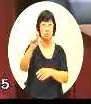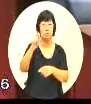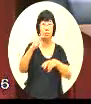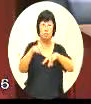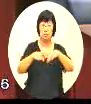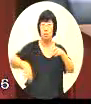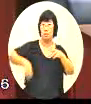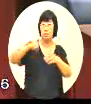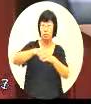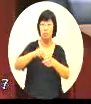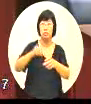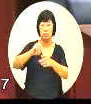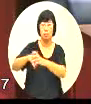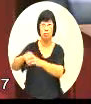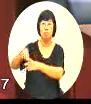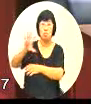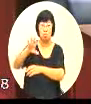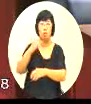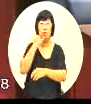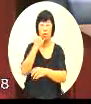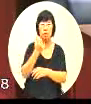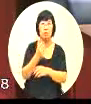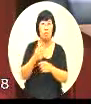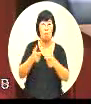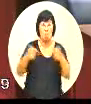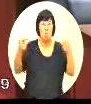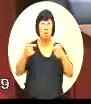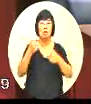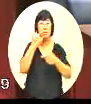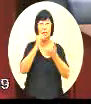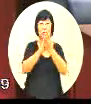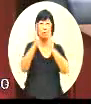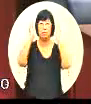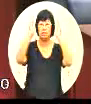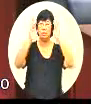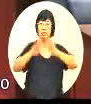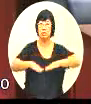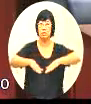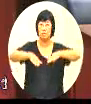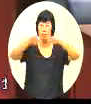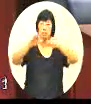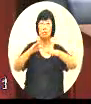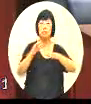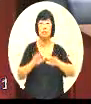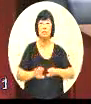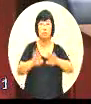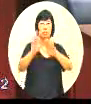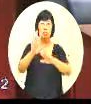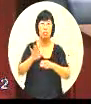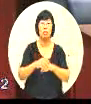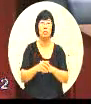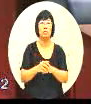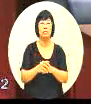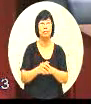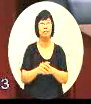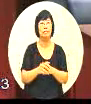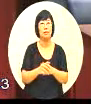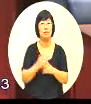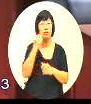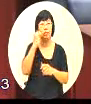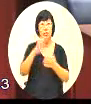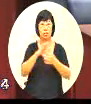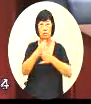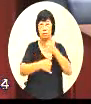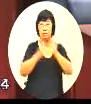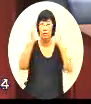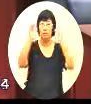因为越投资越多，它就形成一个正的成长。好，那回到这里，我也希望市长，我们在生活正